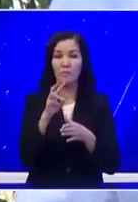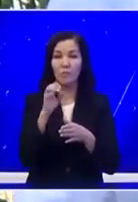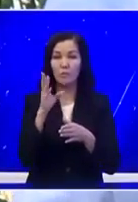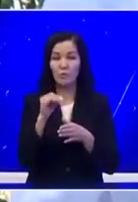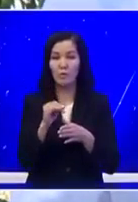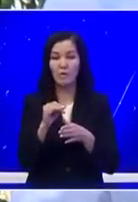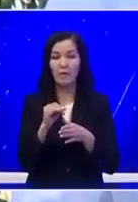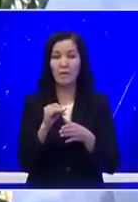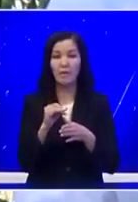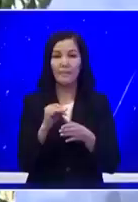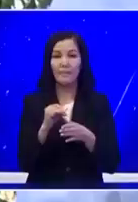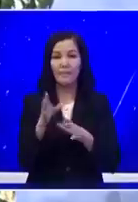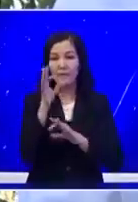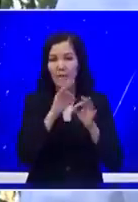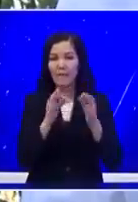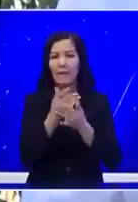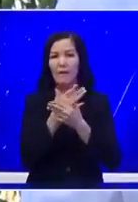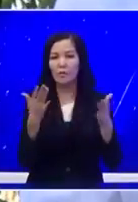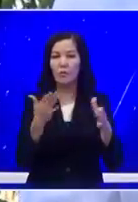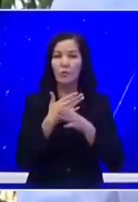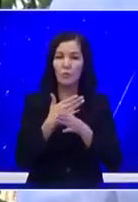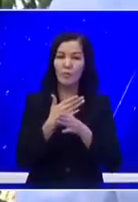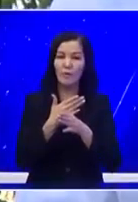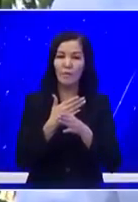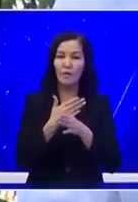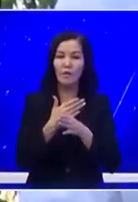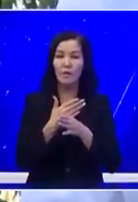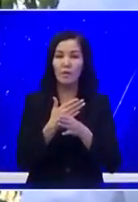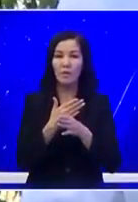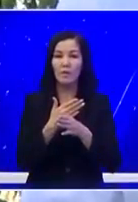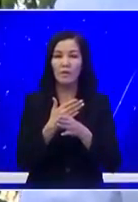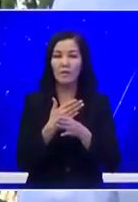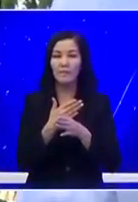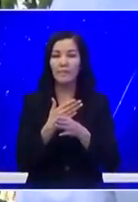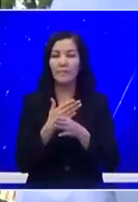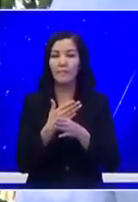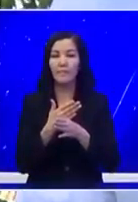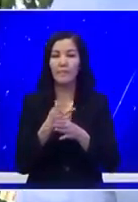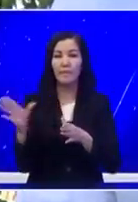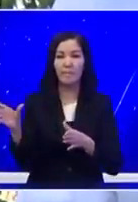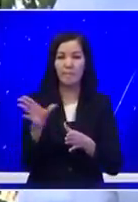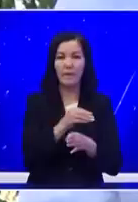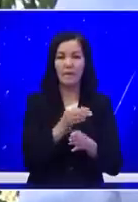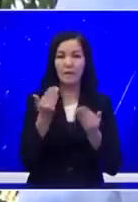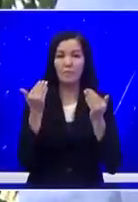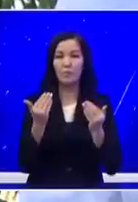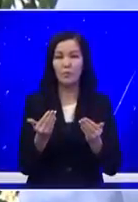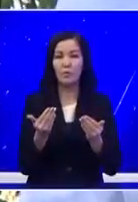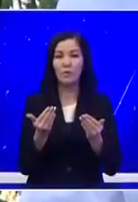әкелдік, дәрілеріміз бар, бірнеше 10 шақты түрлі. Соның бәрін бүгін